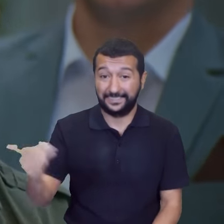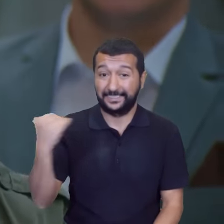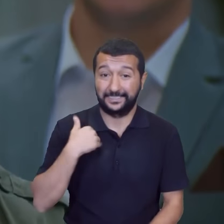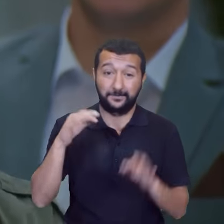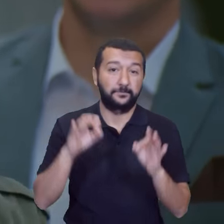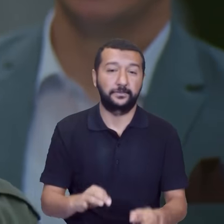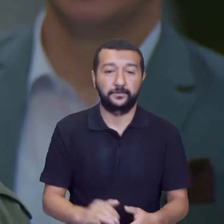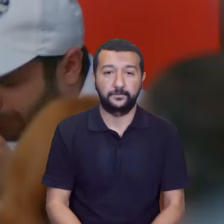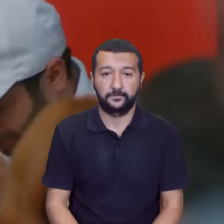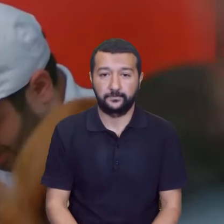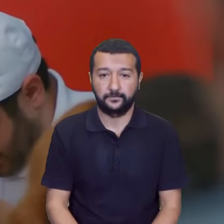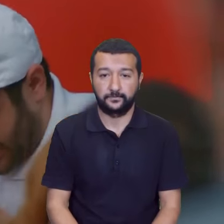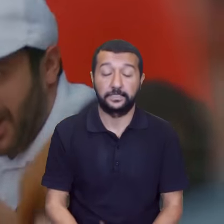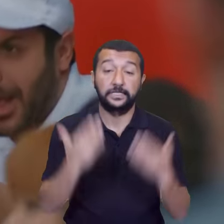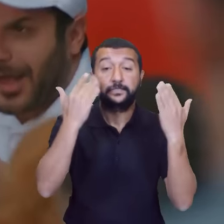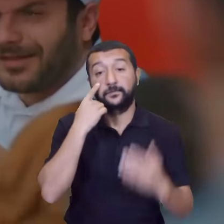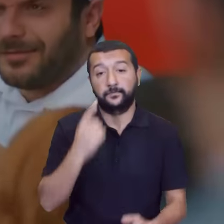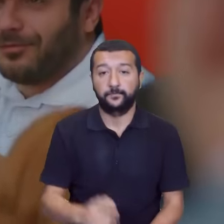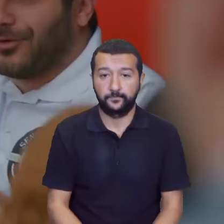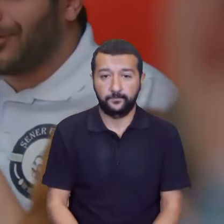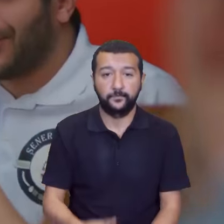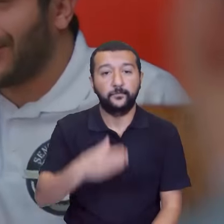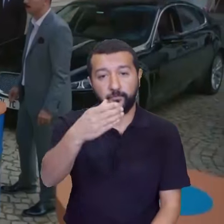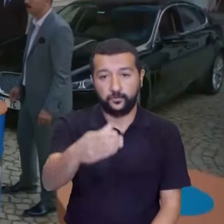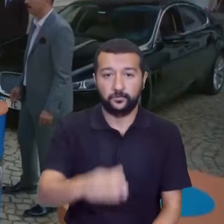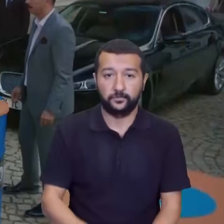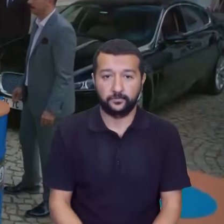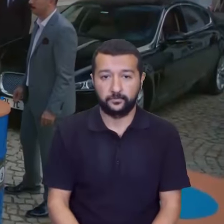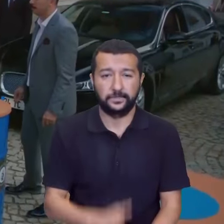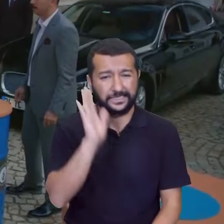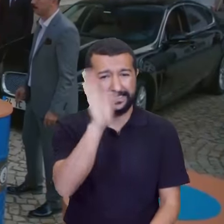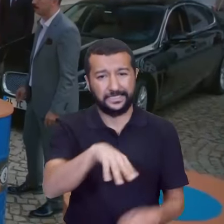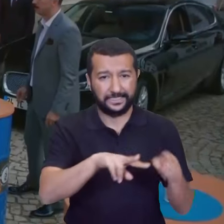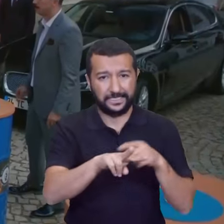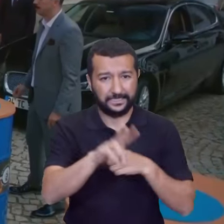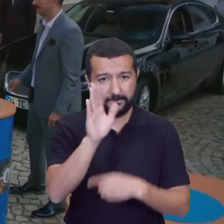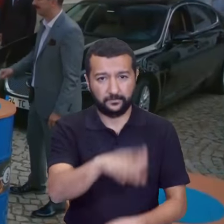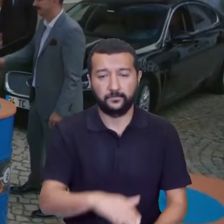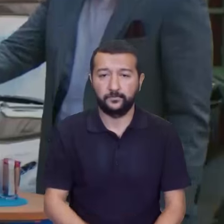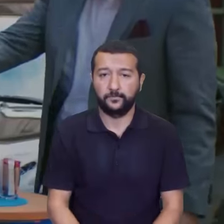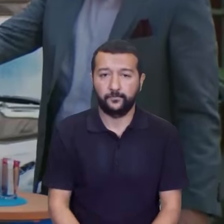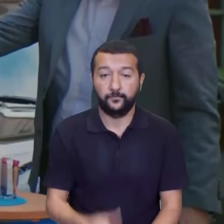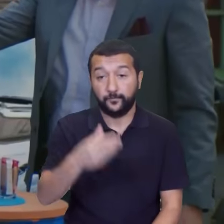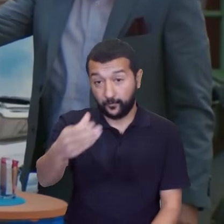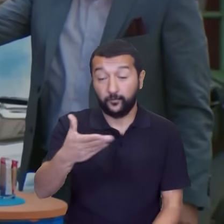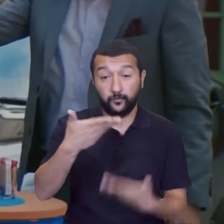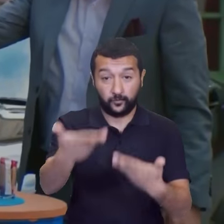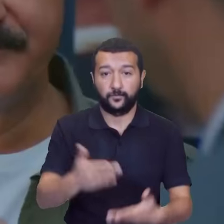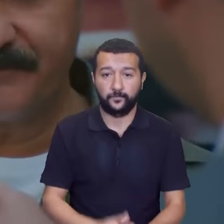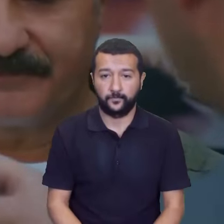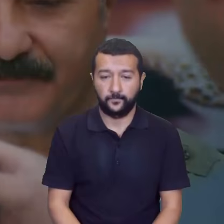eşeğimizden sızıyor. İnşallah. Tabi buyurun. Yadigar sola doğru verecek mi? Düz uzattı. Buyurun